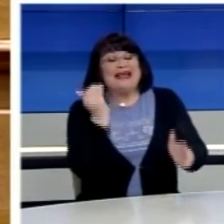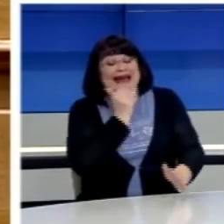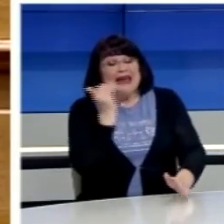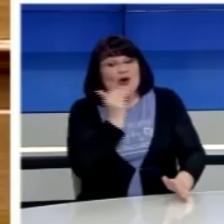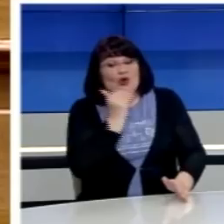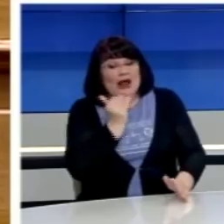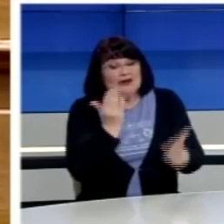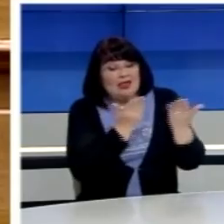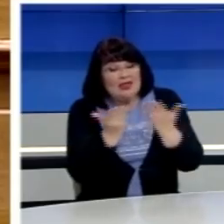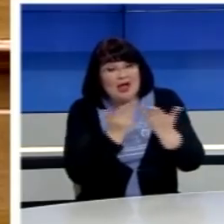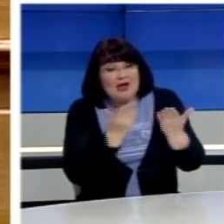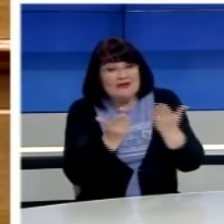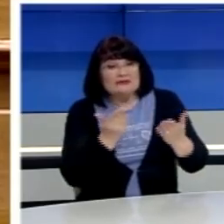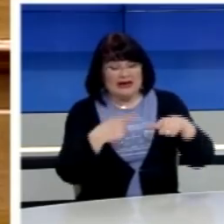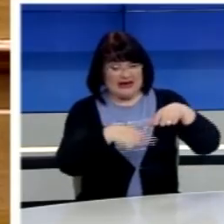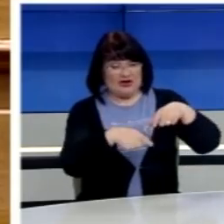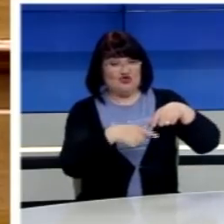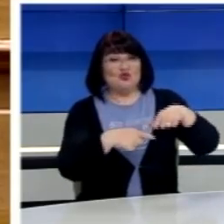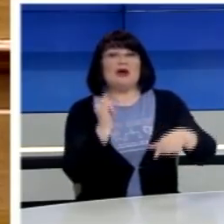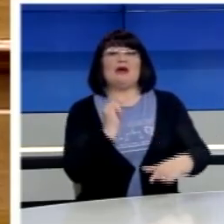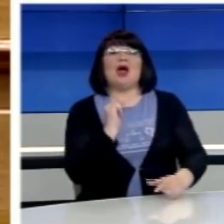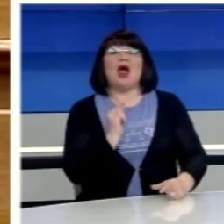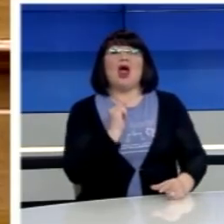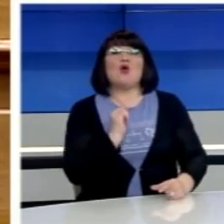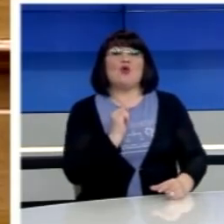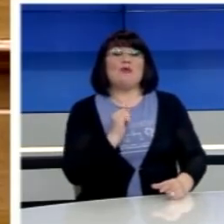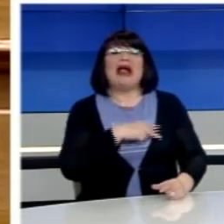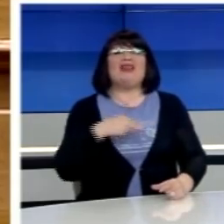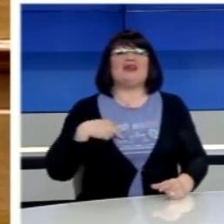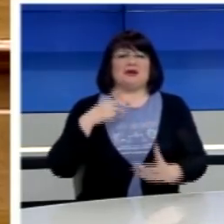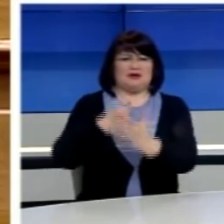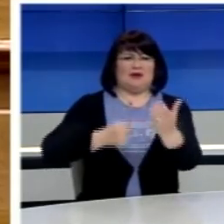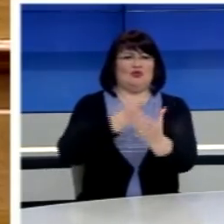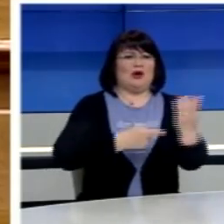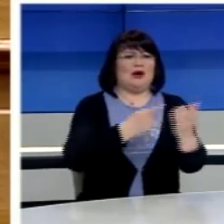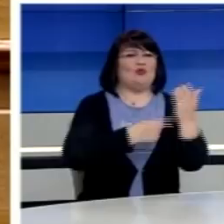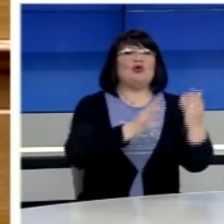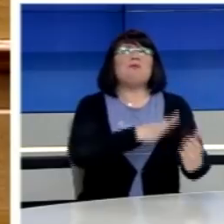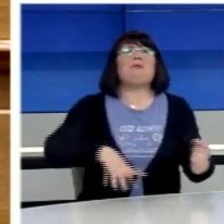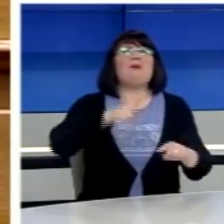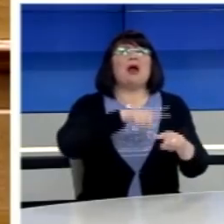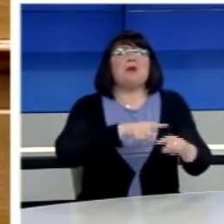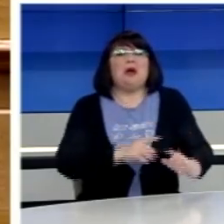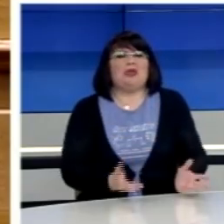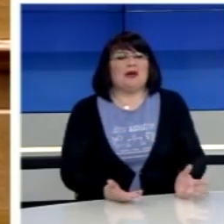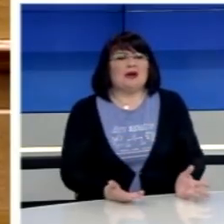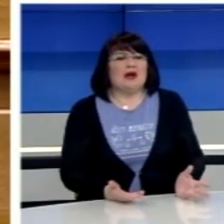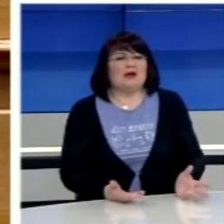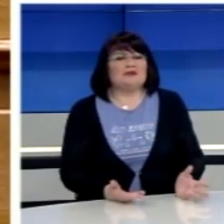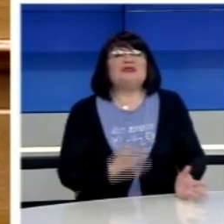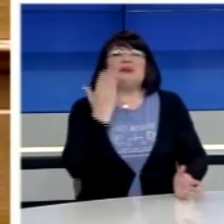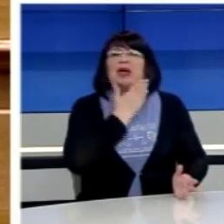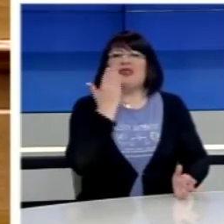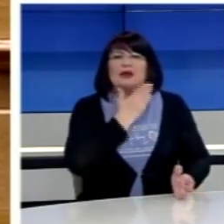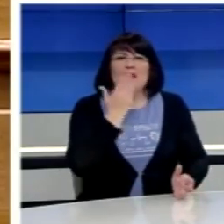λέτε εσείς αυτό που είχαν φτάσει τα Χριστούγεννα και δεν είχατε ακόμα στείλει εκπαιδευτικούς σε πανελλαδικώς εξεταζόμενα